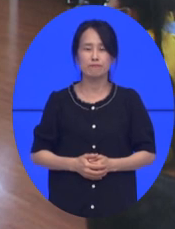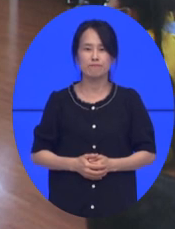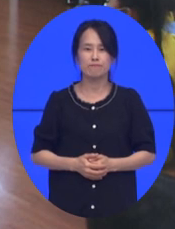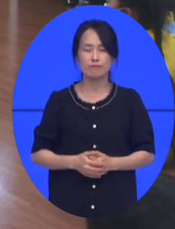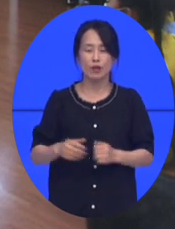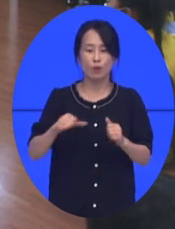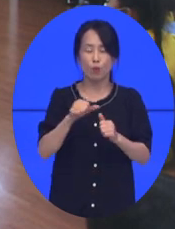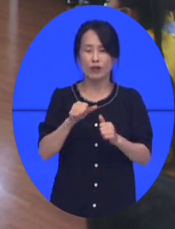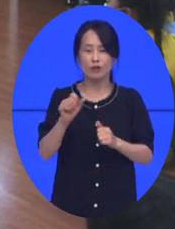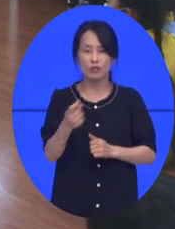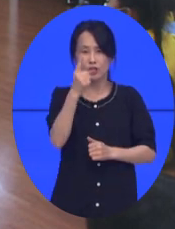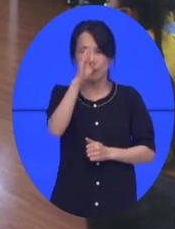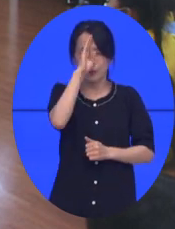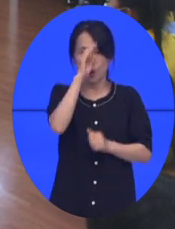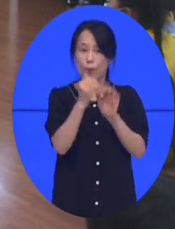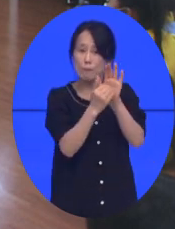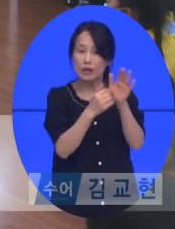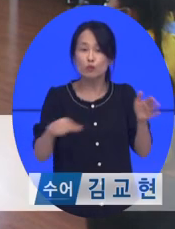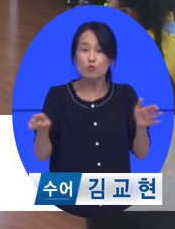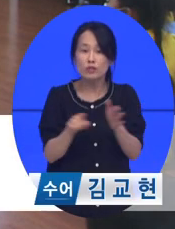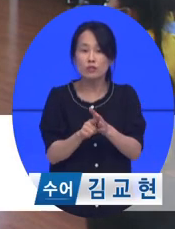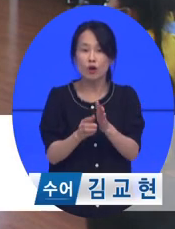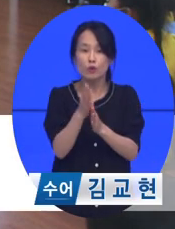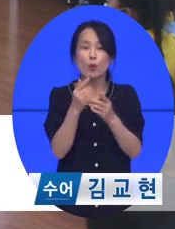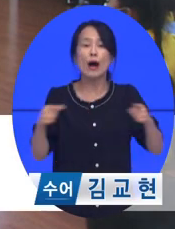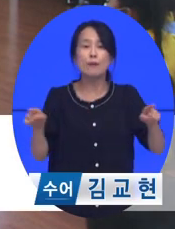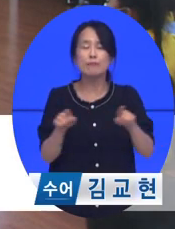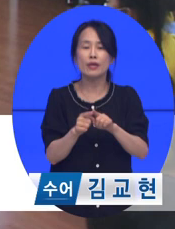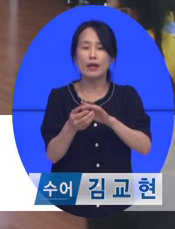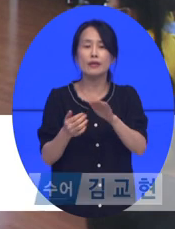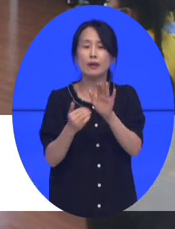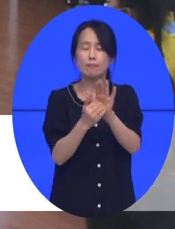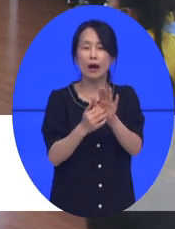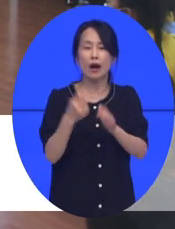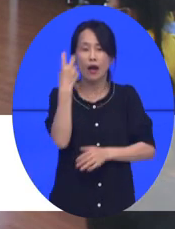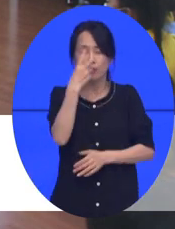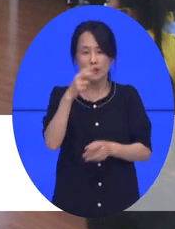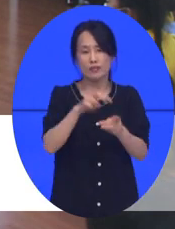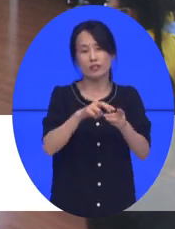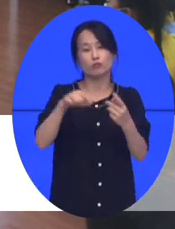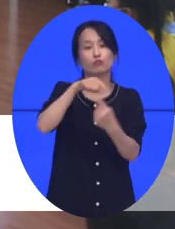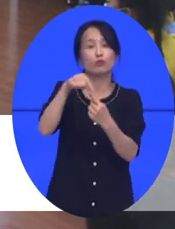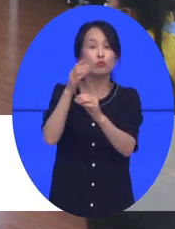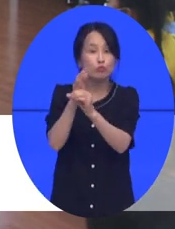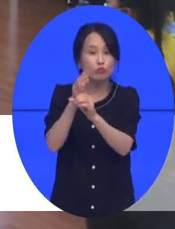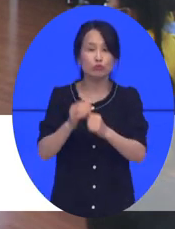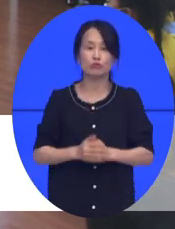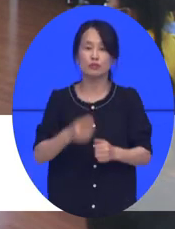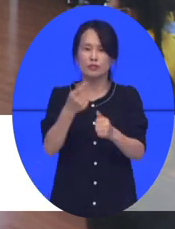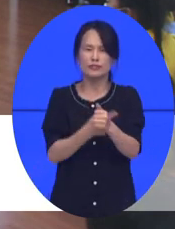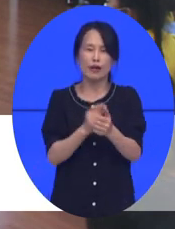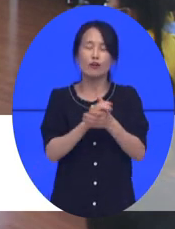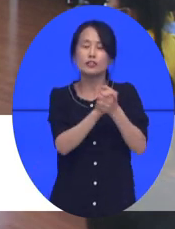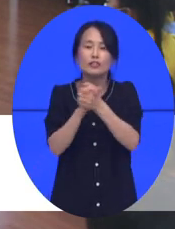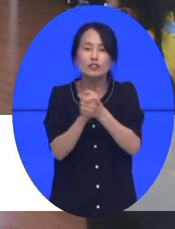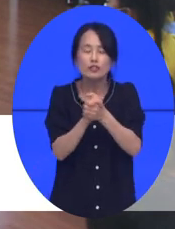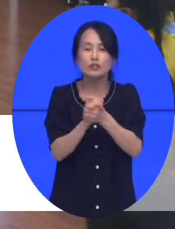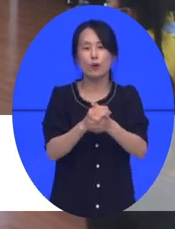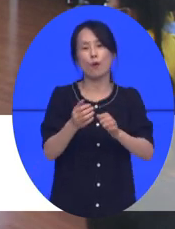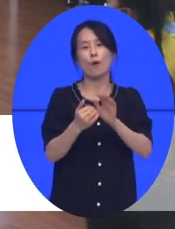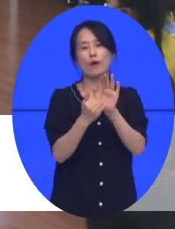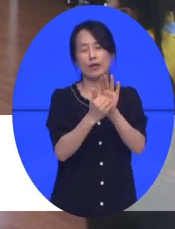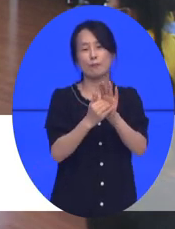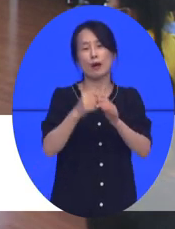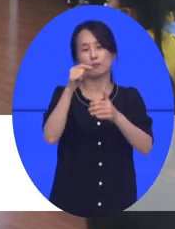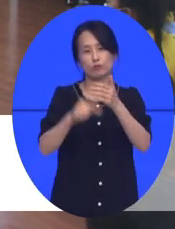경기도는 환경성 질환을 예방하기 위해 시군과 함께 예방관리센터를 운영 중에 있는데요. 이번에 자연친화적인 예방 프로그램을